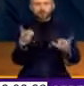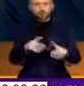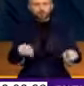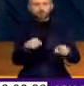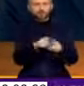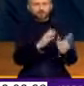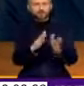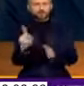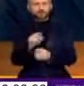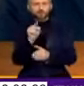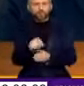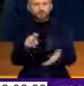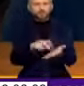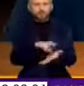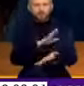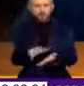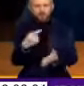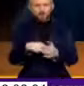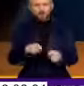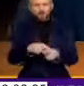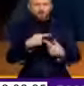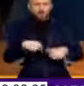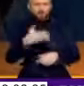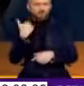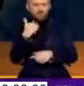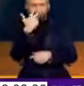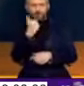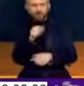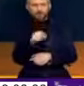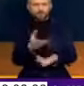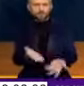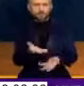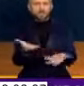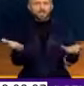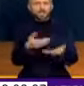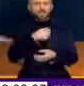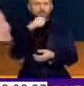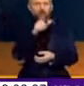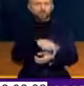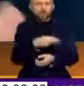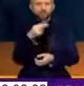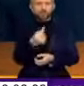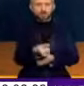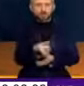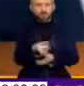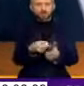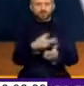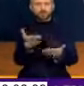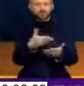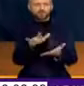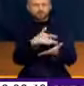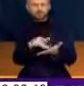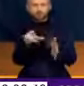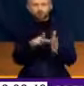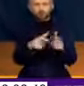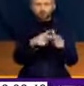таку систему, щоб вони не боялися, бо це нам легко звикати до гаджетів. А якійсь старшій людині купити чи якийсь гаджет, чи